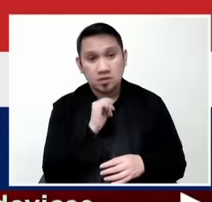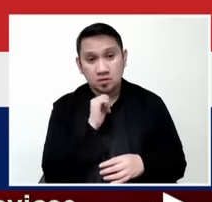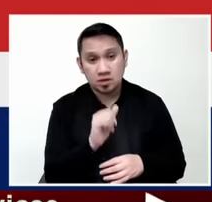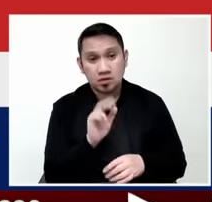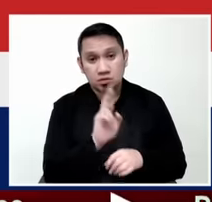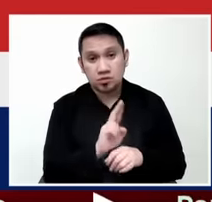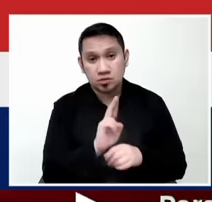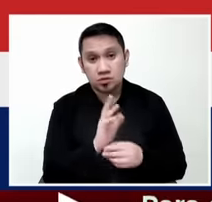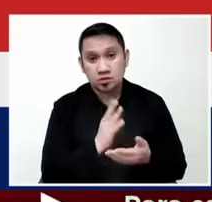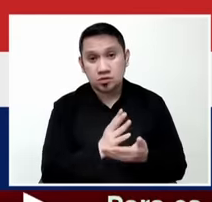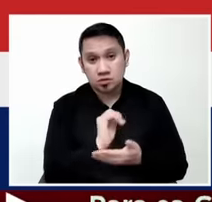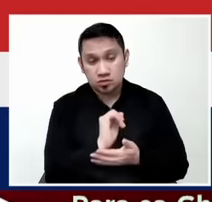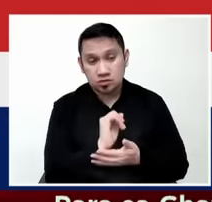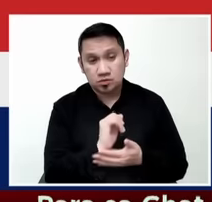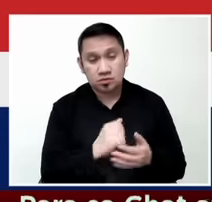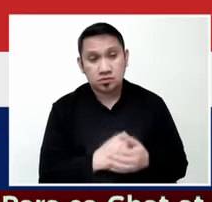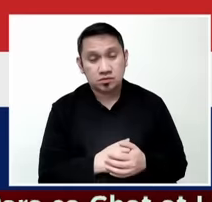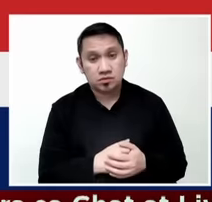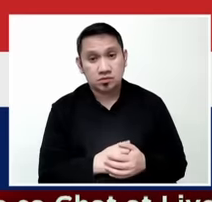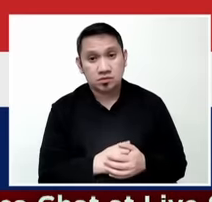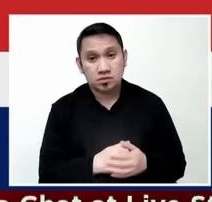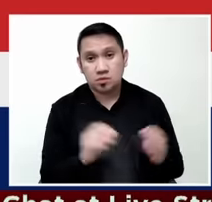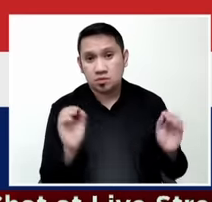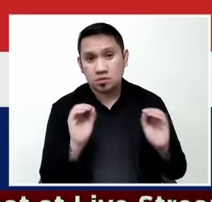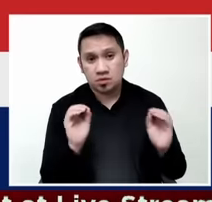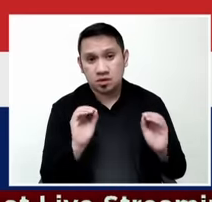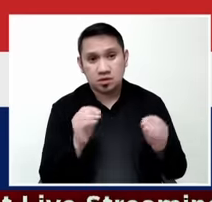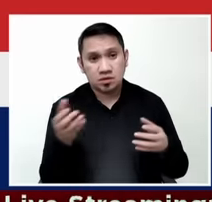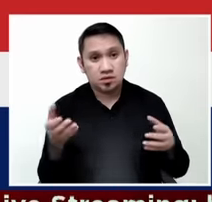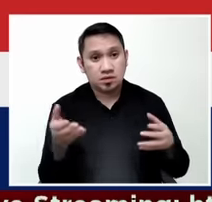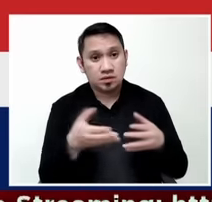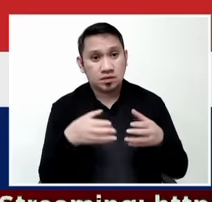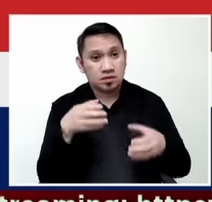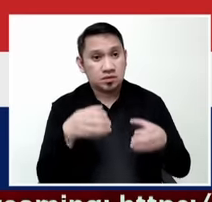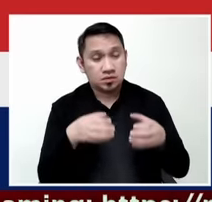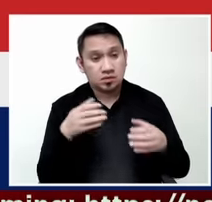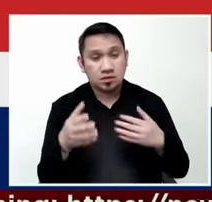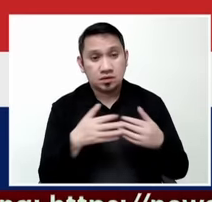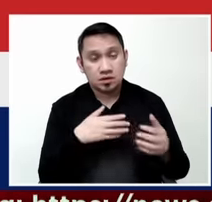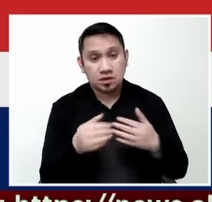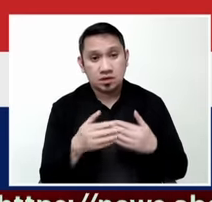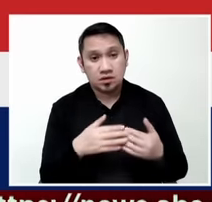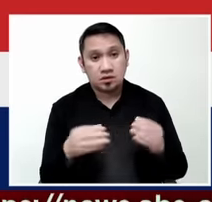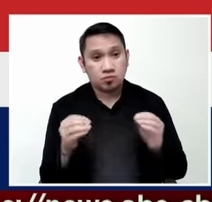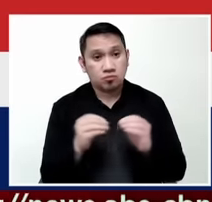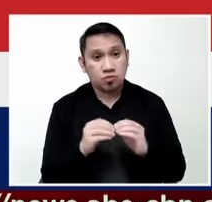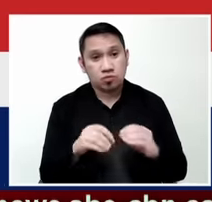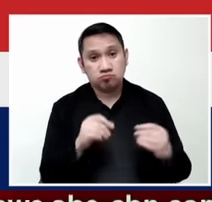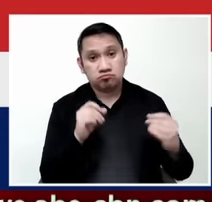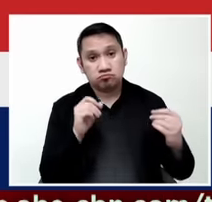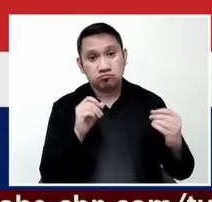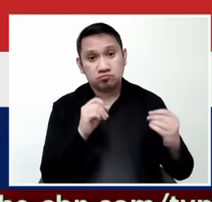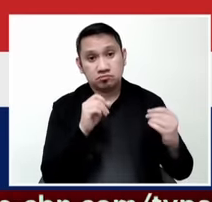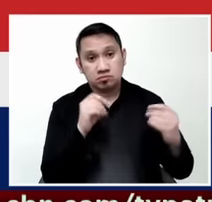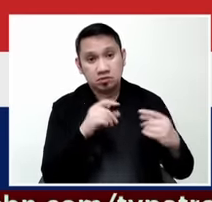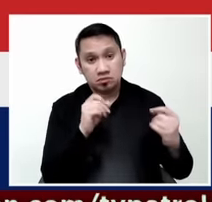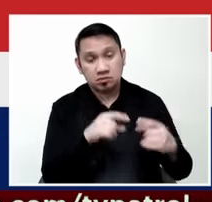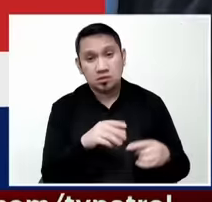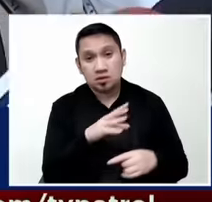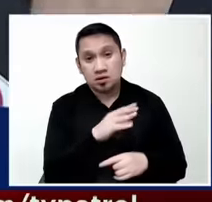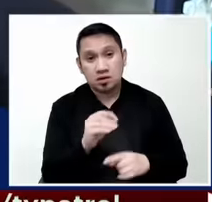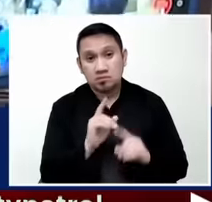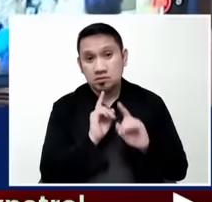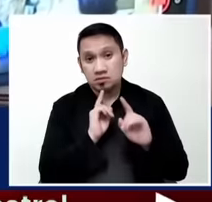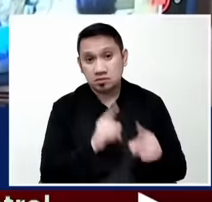para patahimikin ang mga kritiko. Walaan niyang kinasuhan ang kanyang ama kahit mas matindi ang kritisismong natanggap nito. Agad naman itong sinagot ni